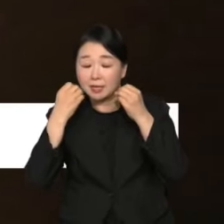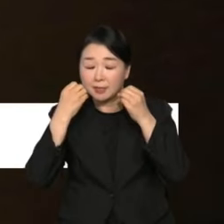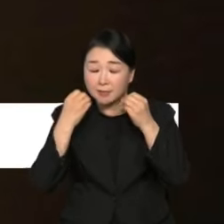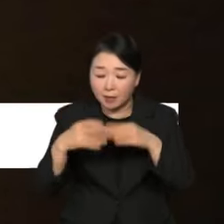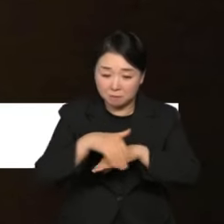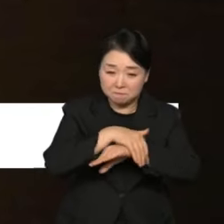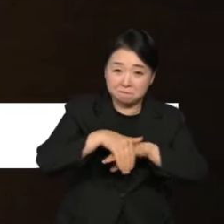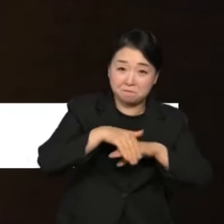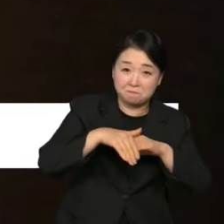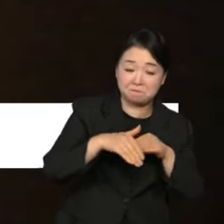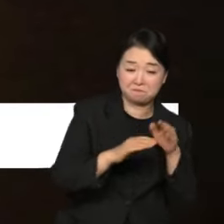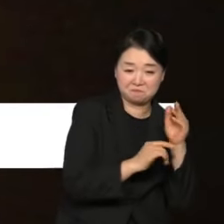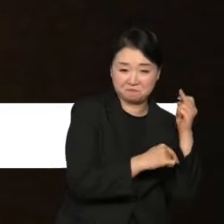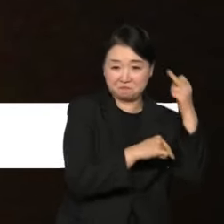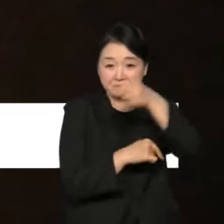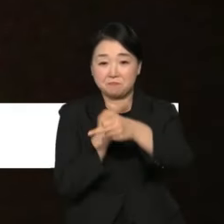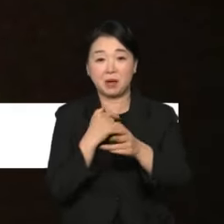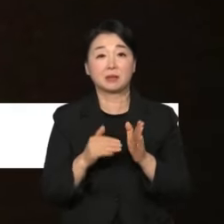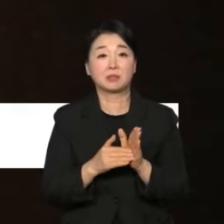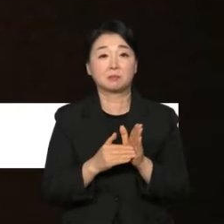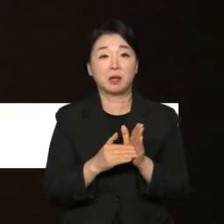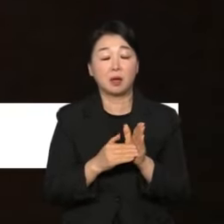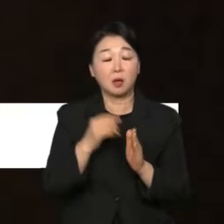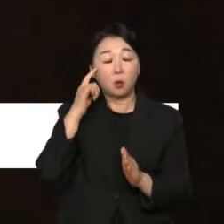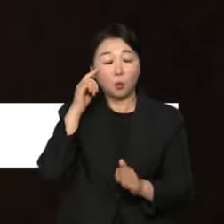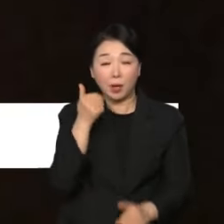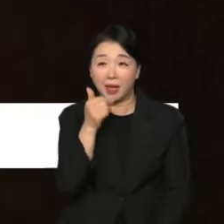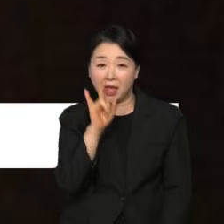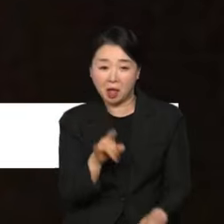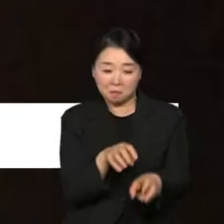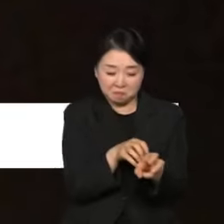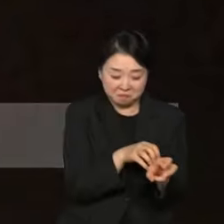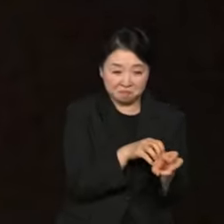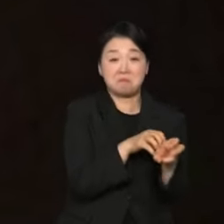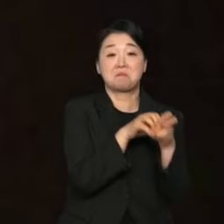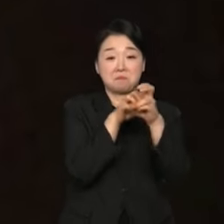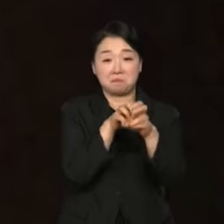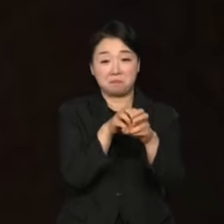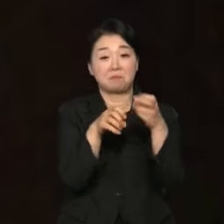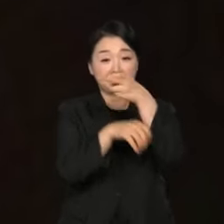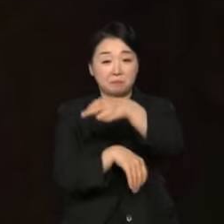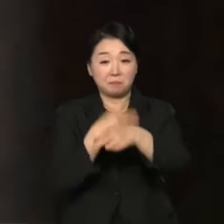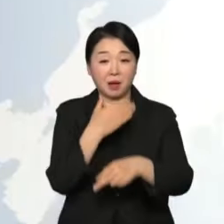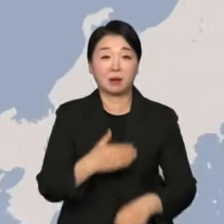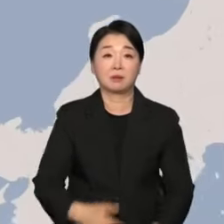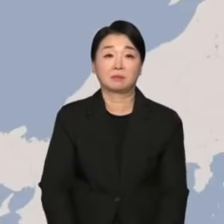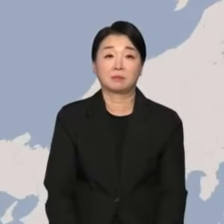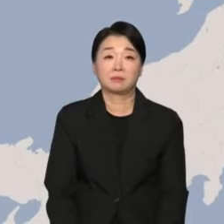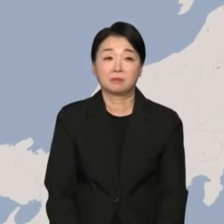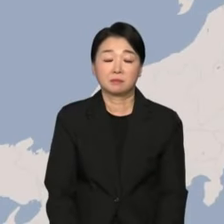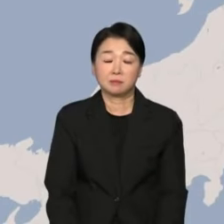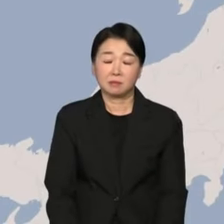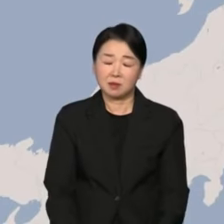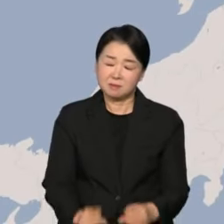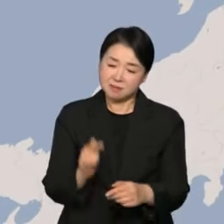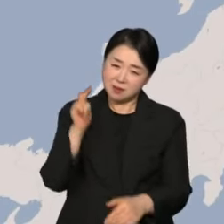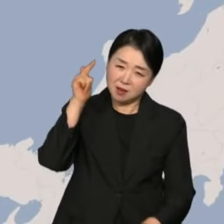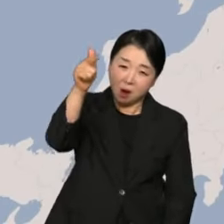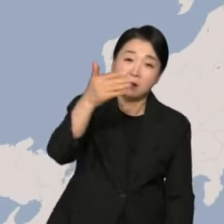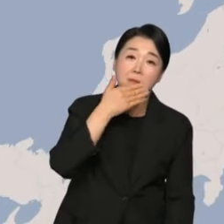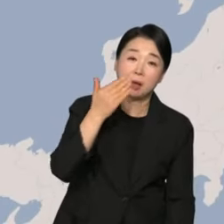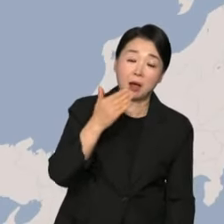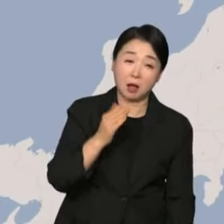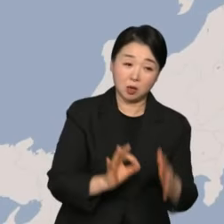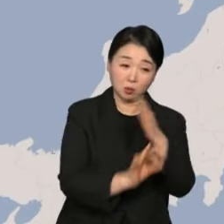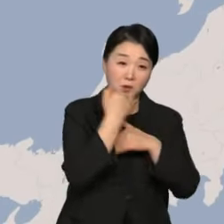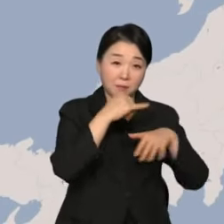전략 순항 미사일을 쐈습니다. 핵탄두를 실을 수 있는 미사일이라고도 주장했습니다. 보다 멀리 쏠 수 있는 동해상으로